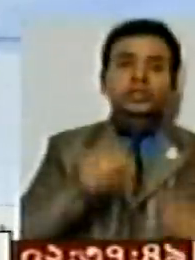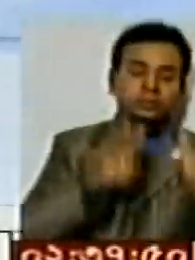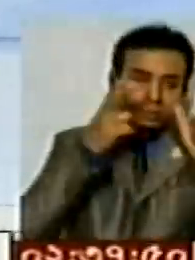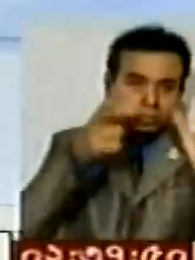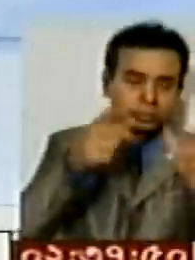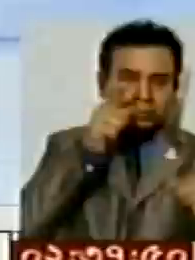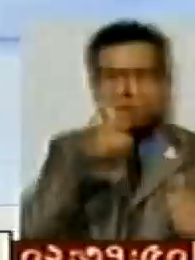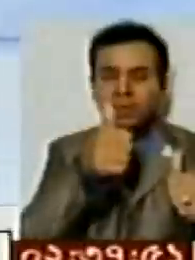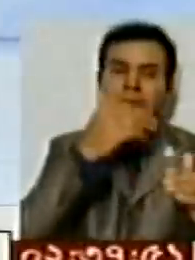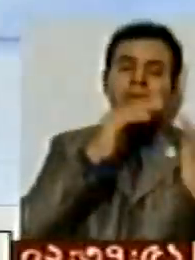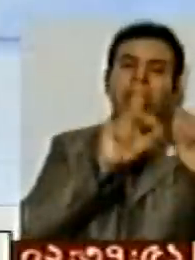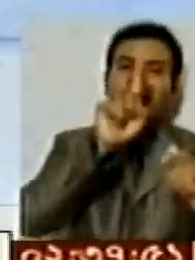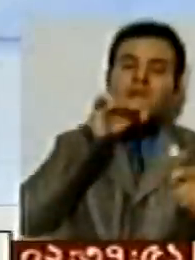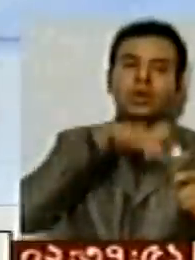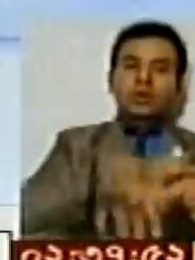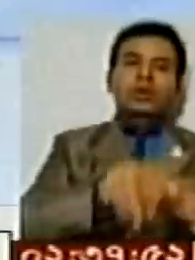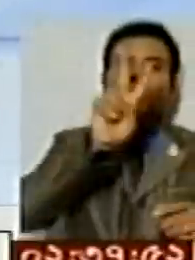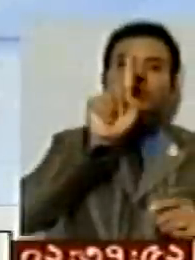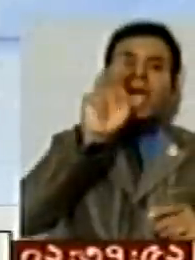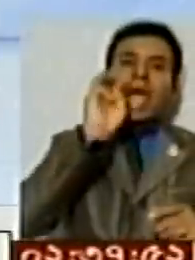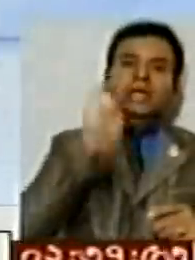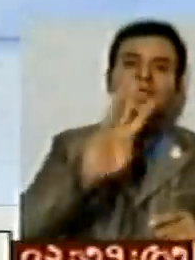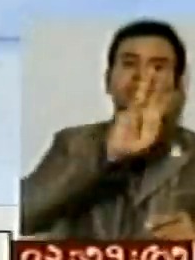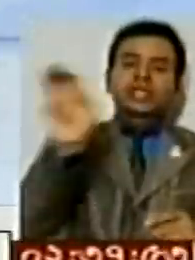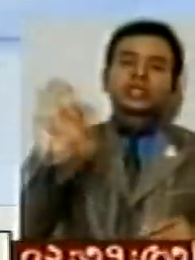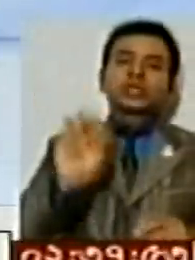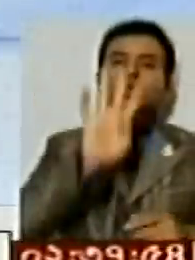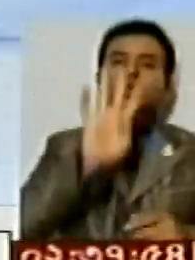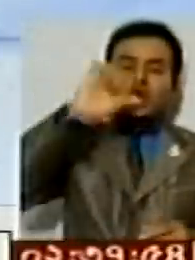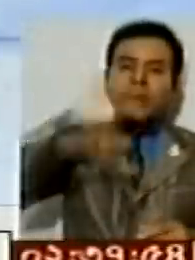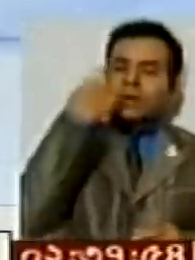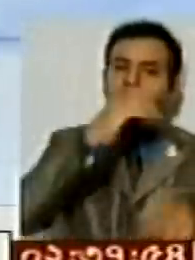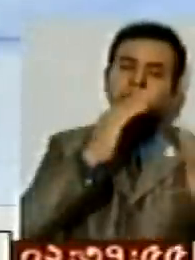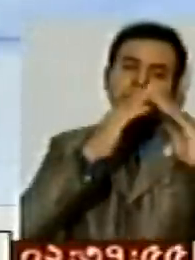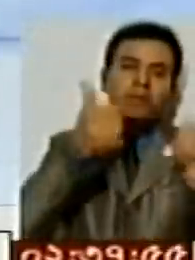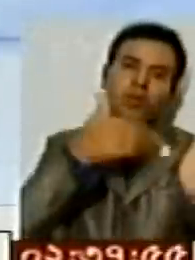24 ঘন্টায় ছাড় পেয়েছেন 2,850 জন এবং এ পর্যন্ত ছাড় পেয়েছেন